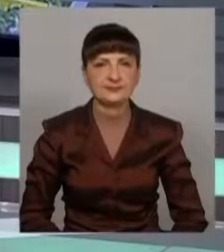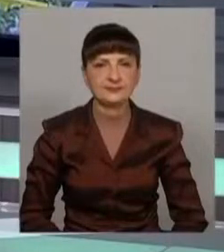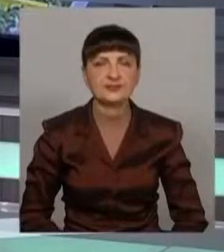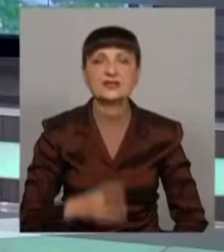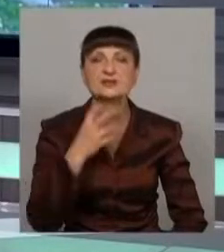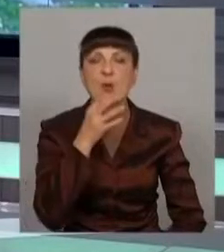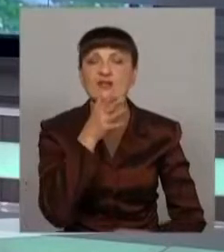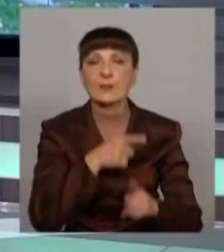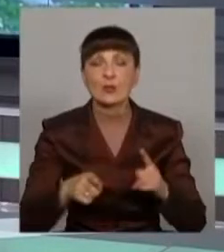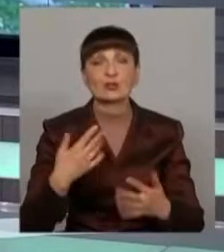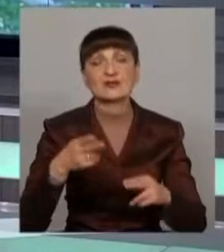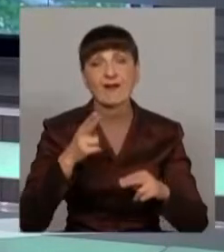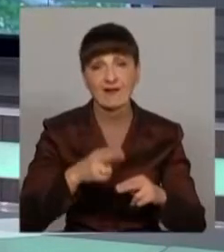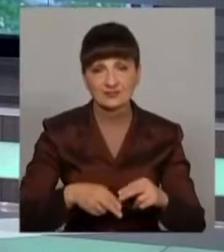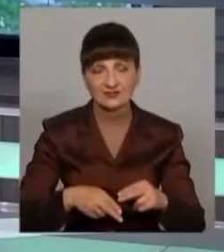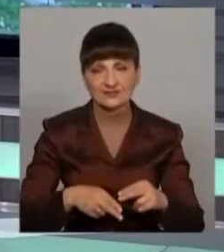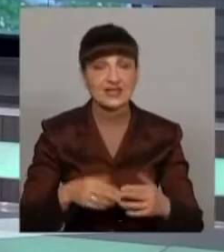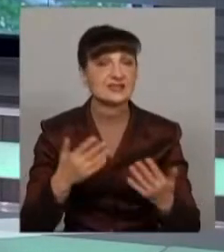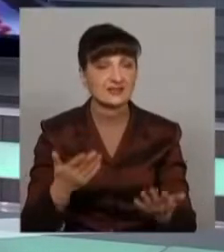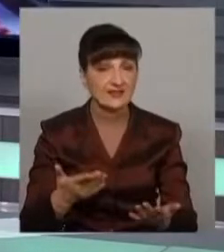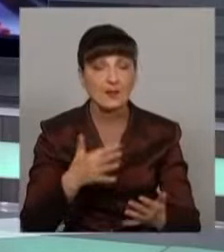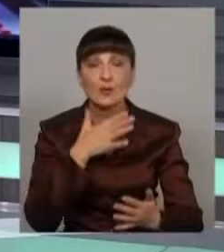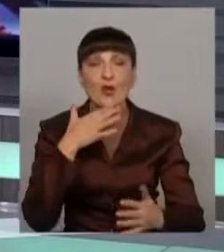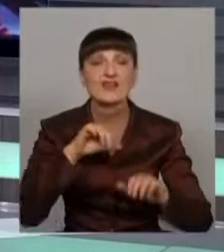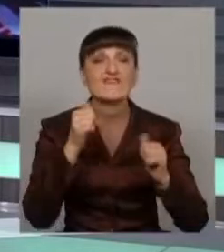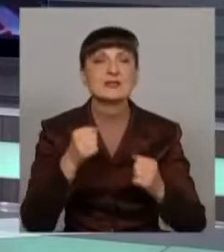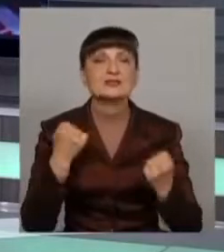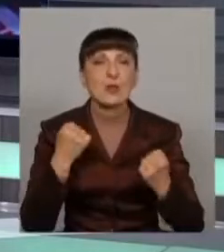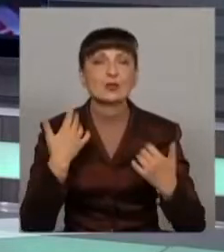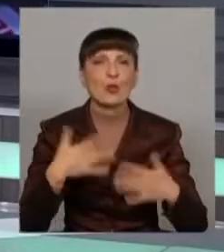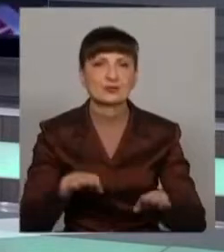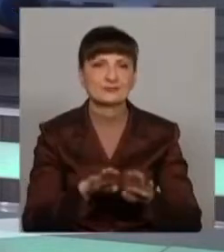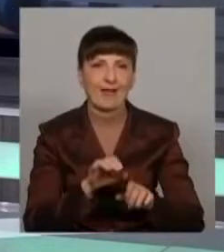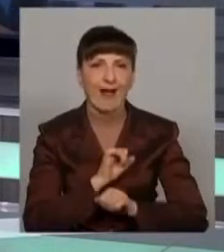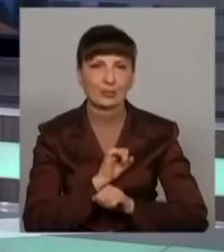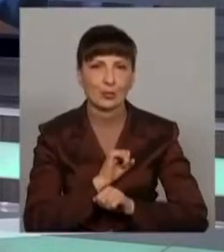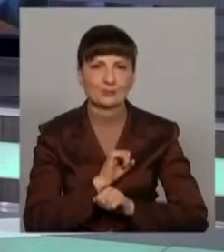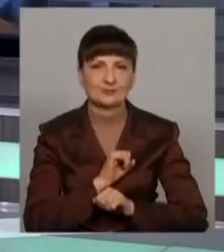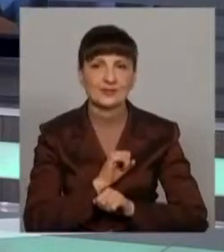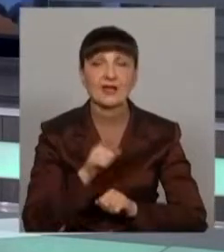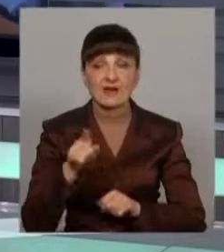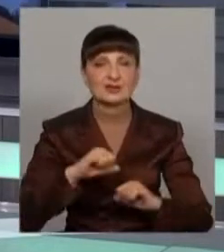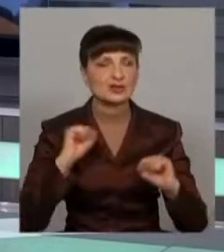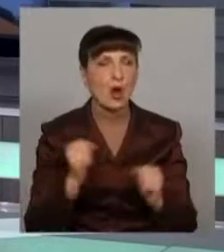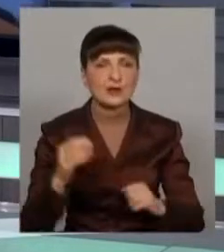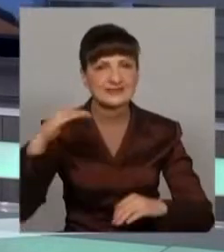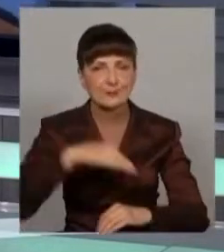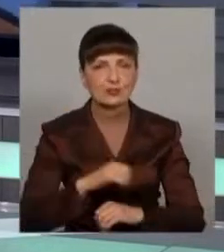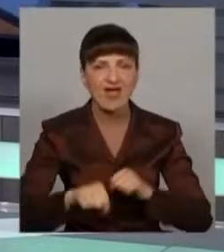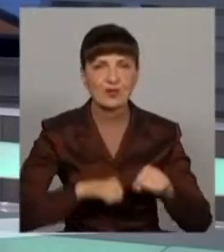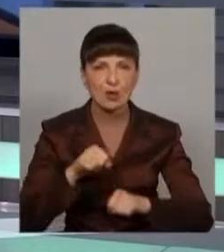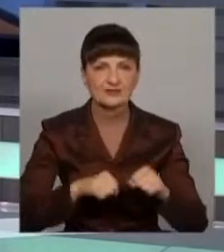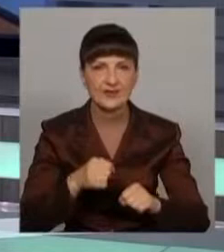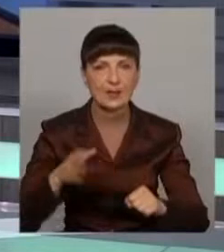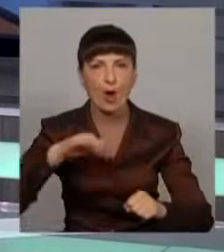Теплое время года заканчивается. Соответственно, многие виды спорта уходят на каникулы. Даунхилл – скоростной спуск на велосипеде по